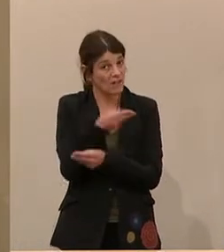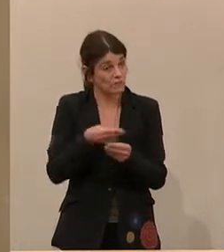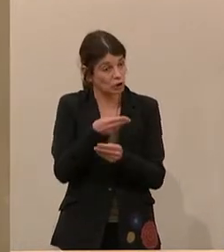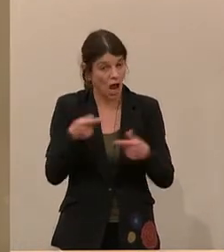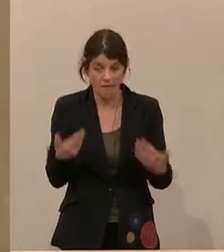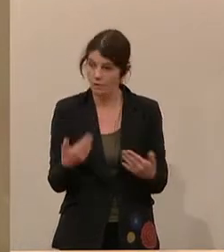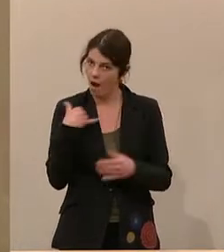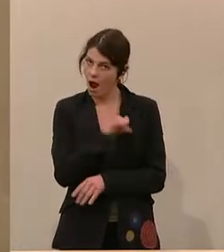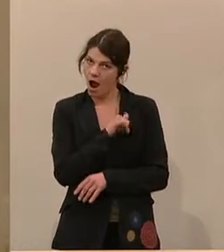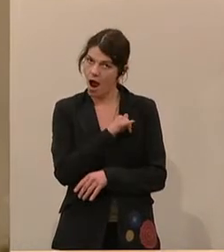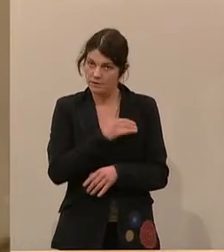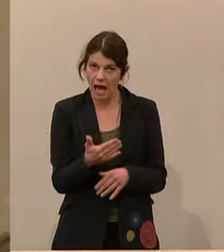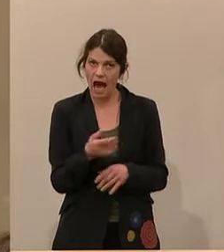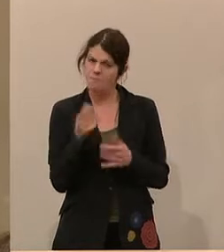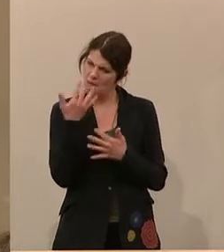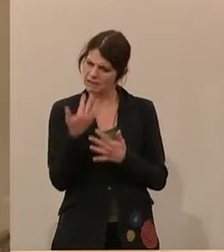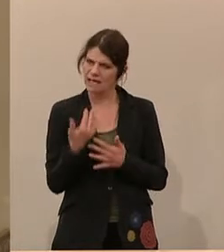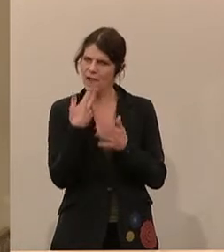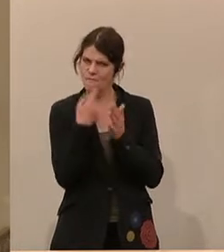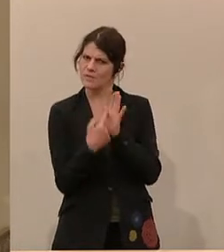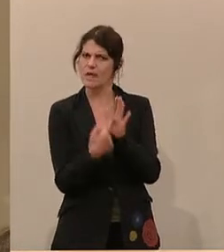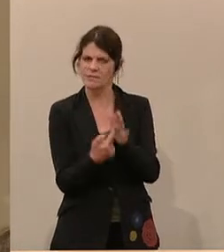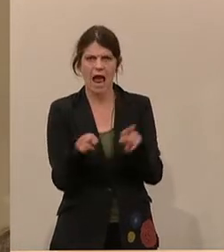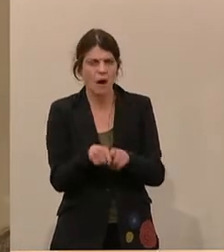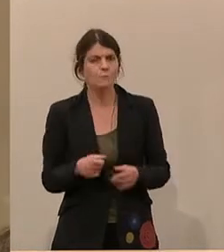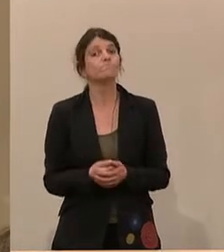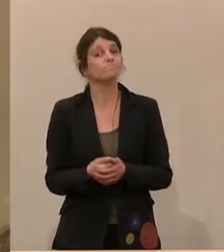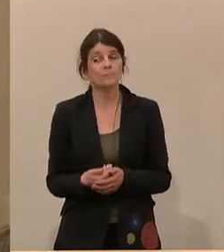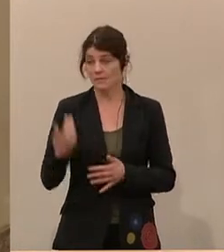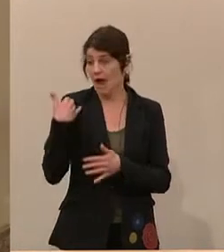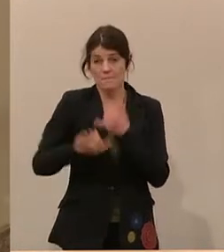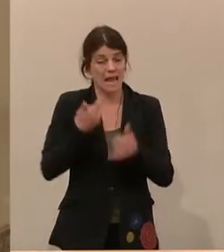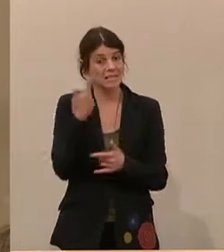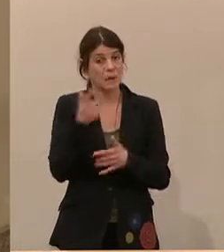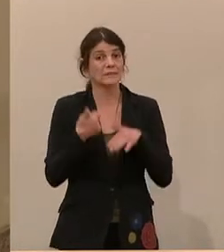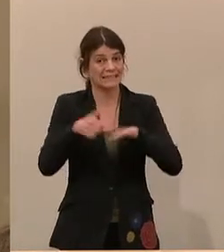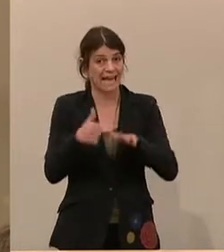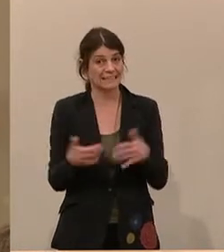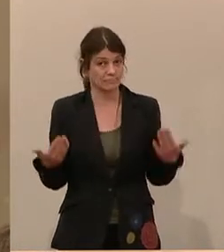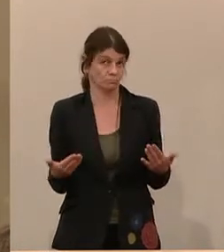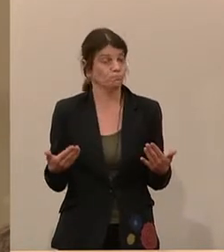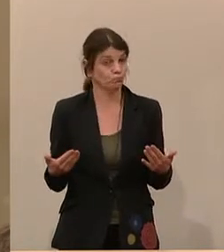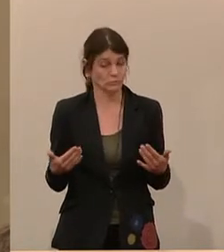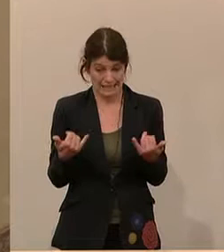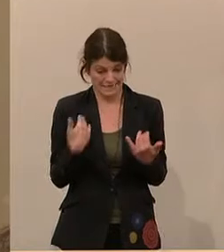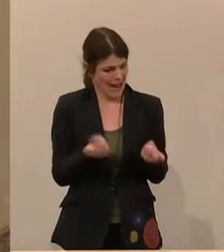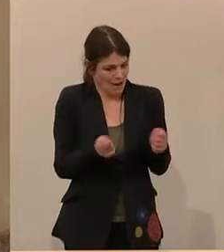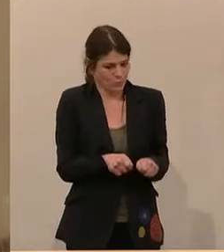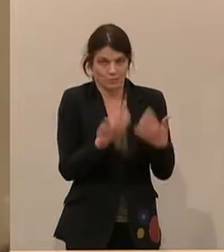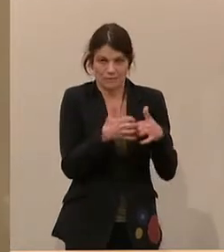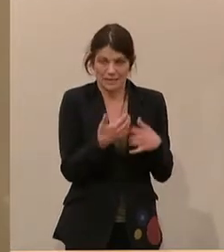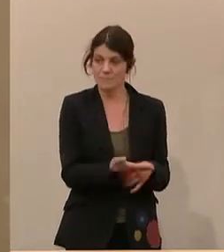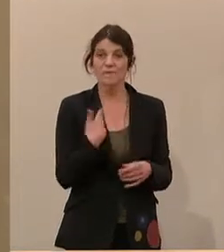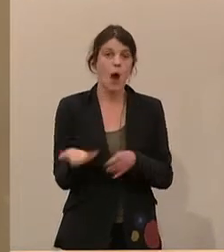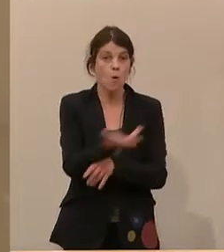Und das ist sehr spannend, damit man sich hier auch ein paar Zahlen vergegenwärtigen kann. Wir hatten im Jahr 2016, das ist jetzt gerade der Abschluss gewesen,